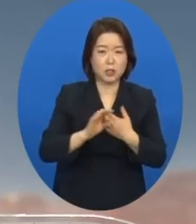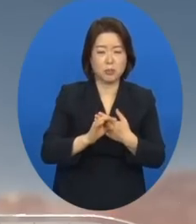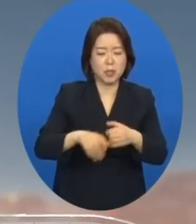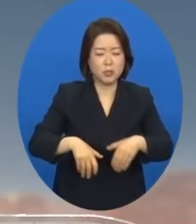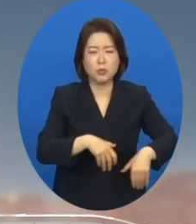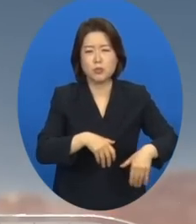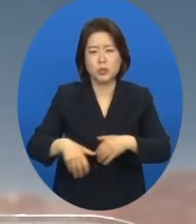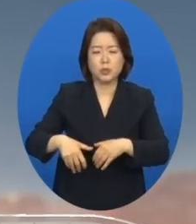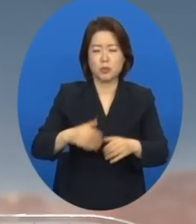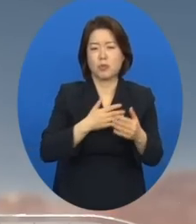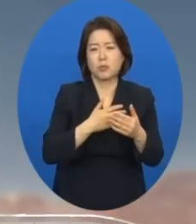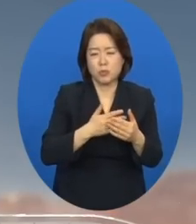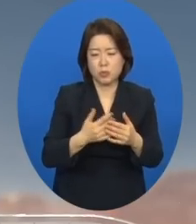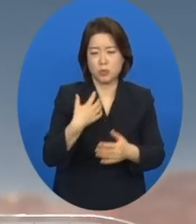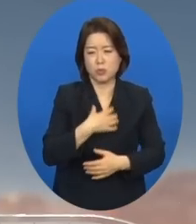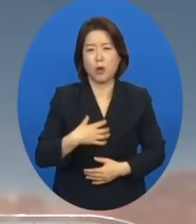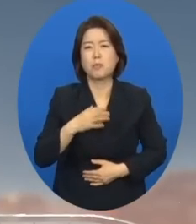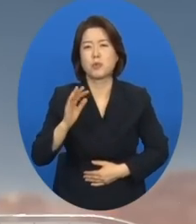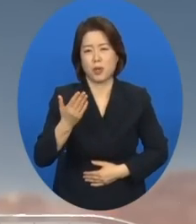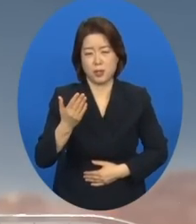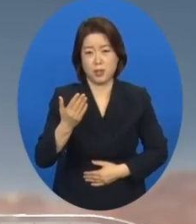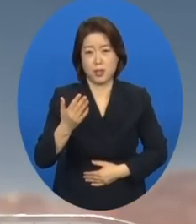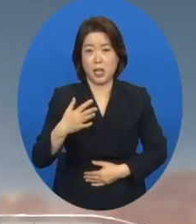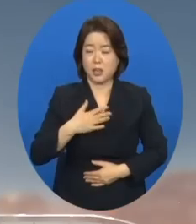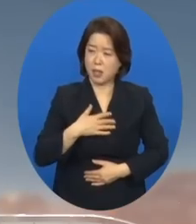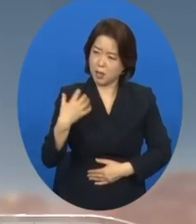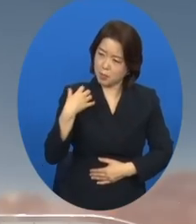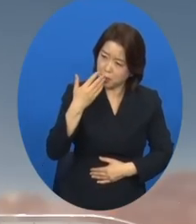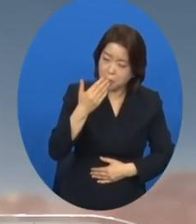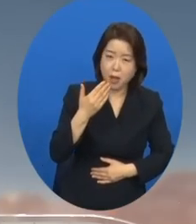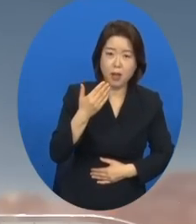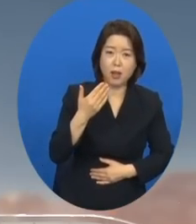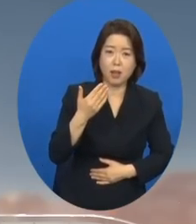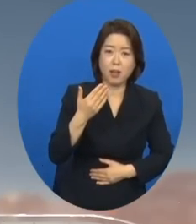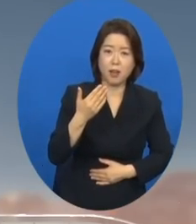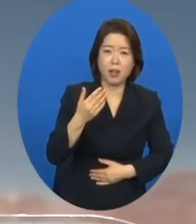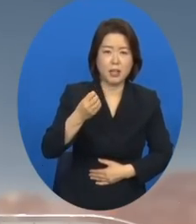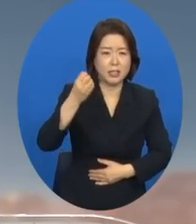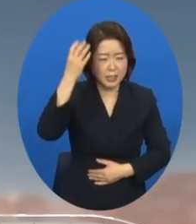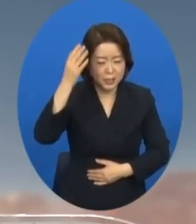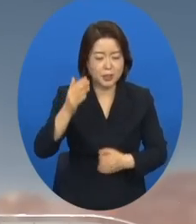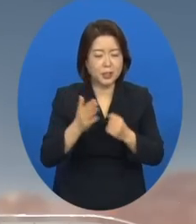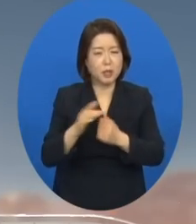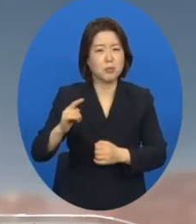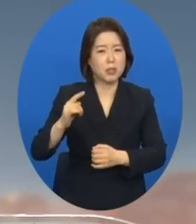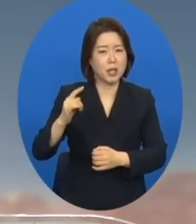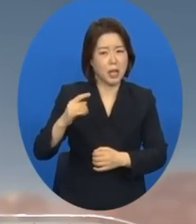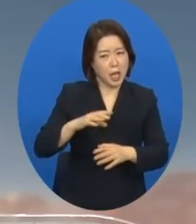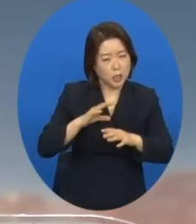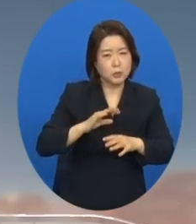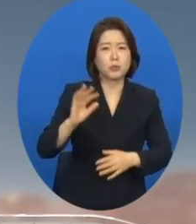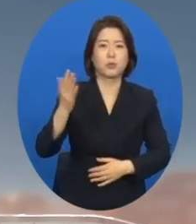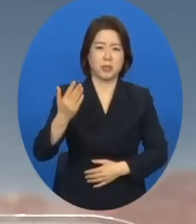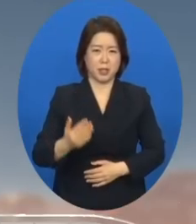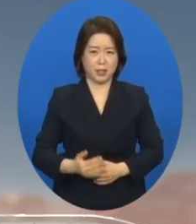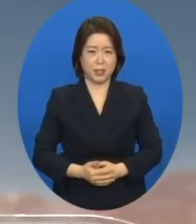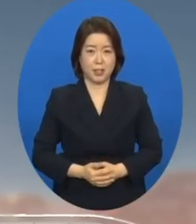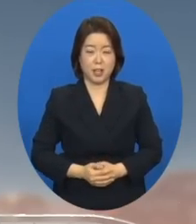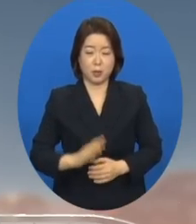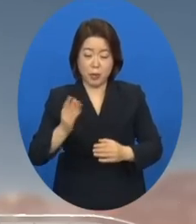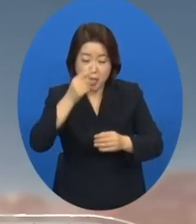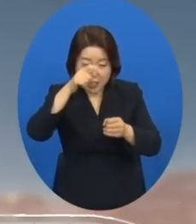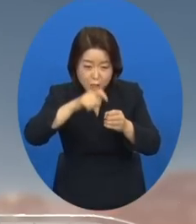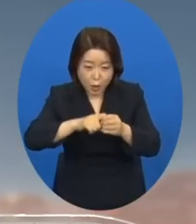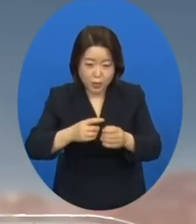머뭇거려요 염려가 되어 내가 감당할 수 있을까 잊어버렸기 때문에 그래요 그래서 성찬을 할